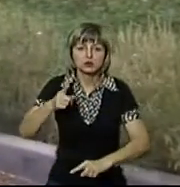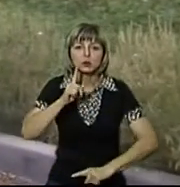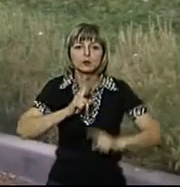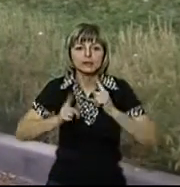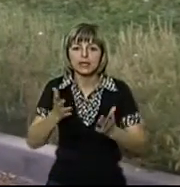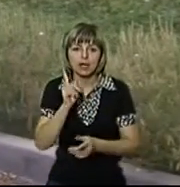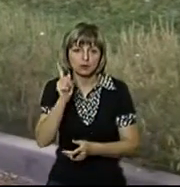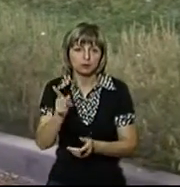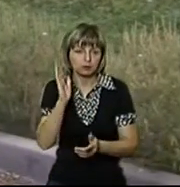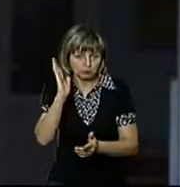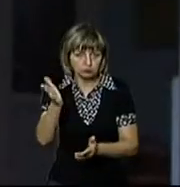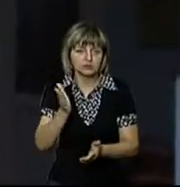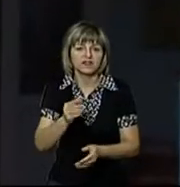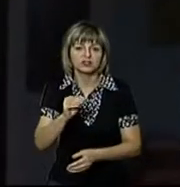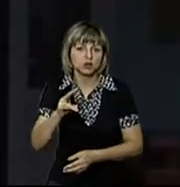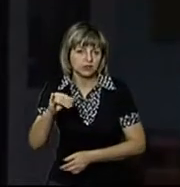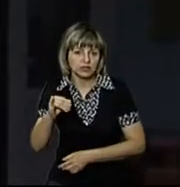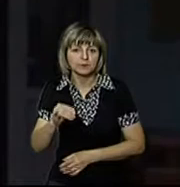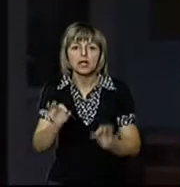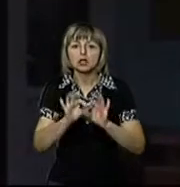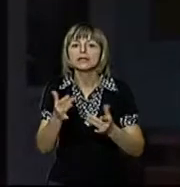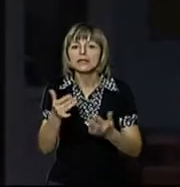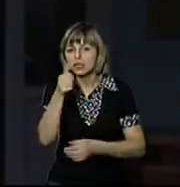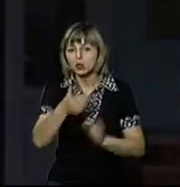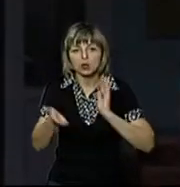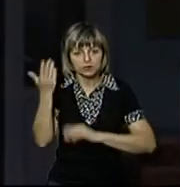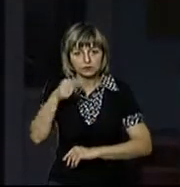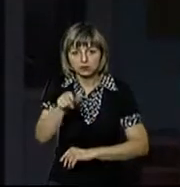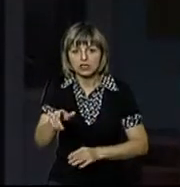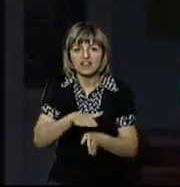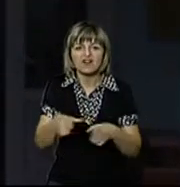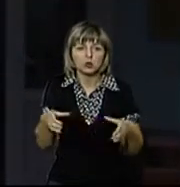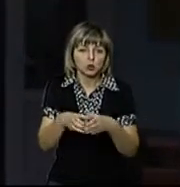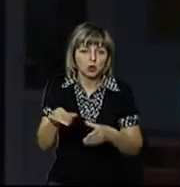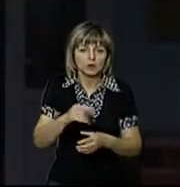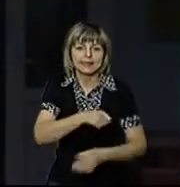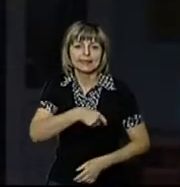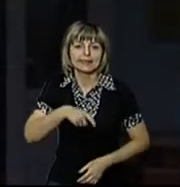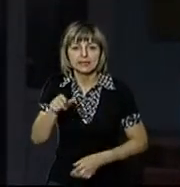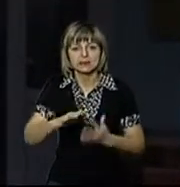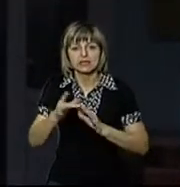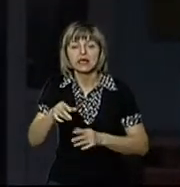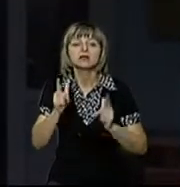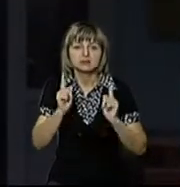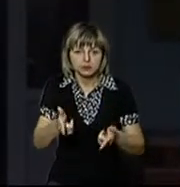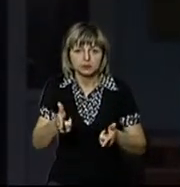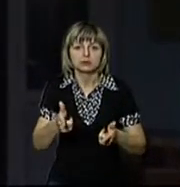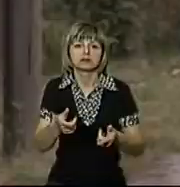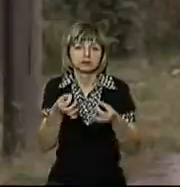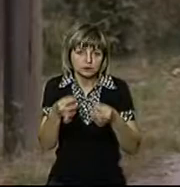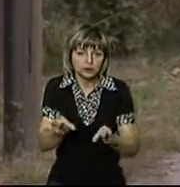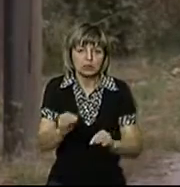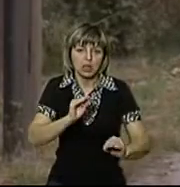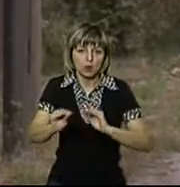яка має відбутися у жовтні. Розповідає, кілька років тому члени виконкому і депутати сільської ради дали дозвіл на